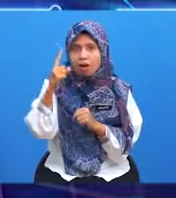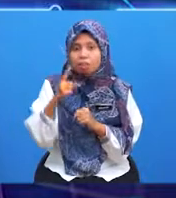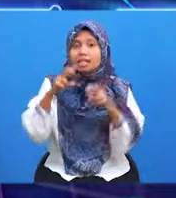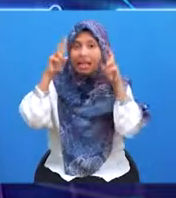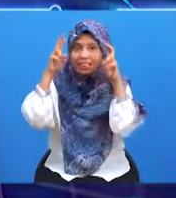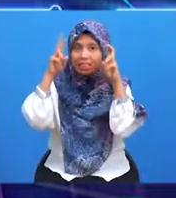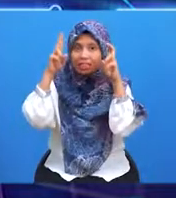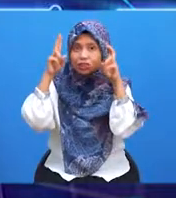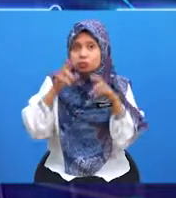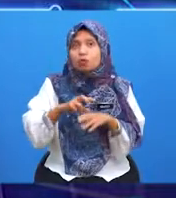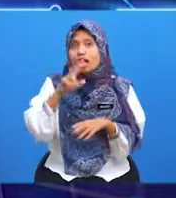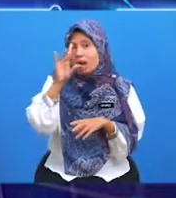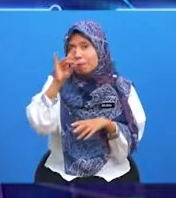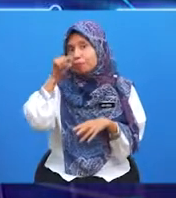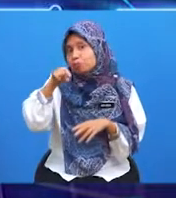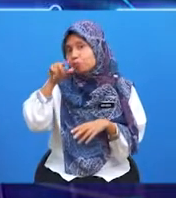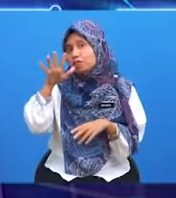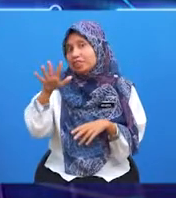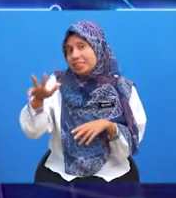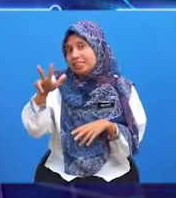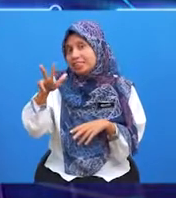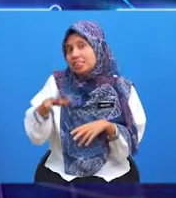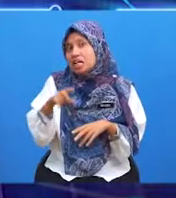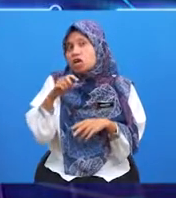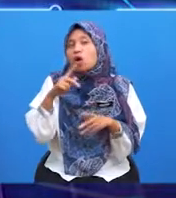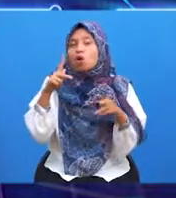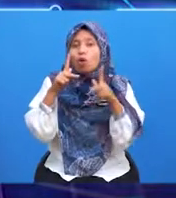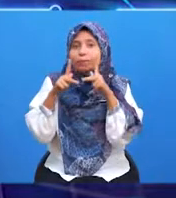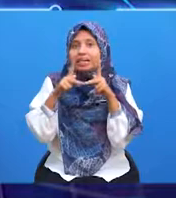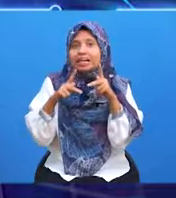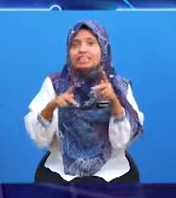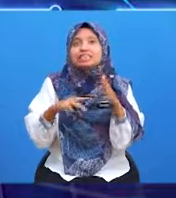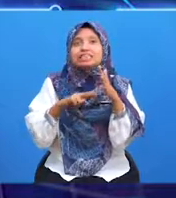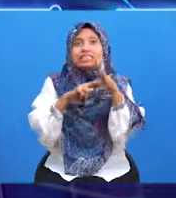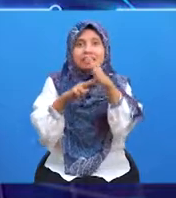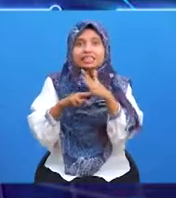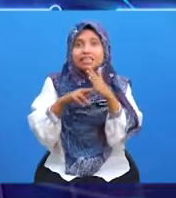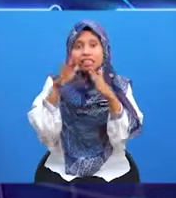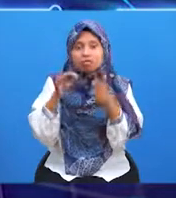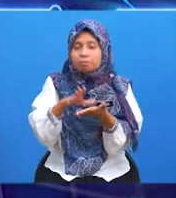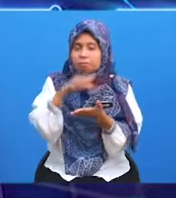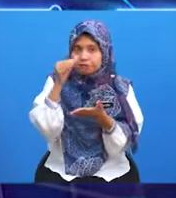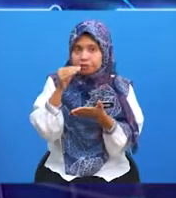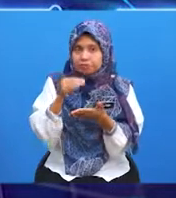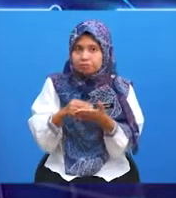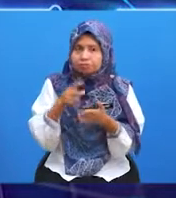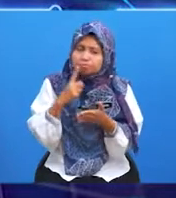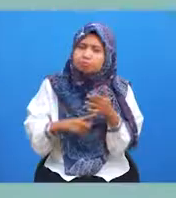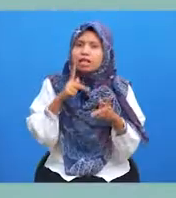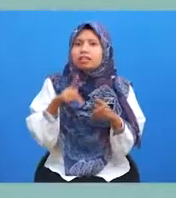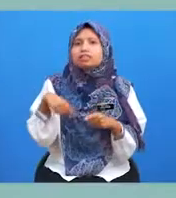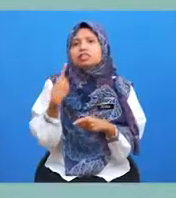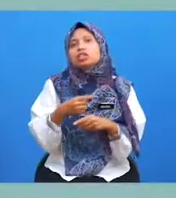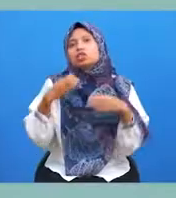topik 8.3 komunikasi satelit yang dipelajari. Apa kata kita